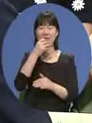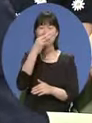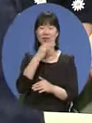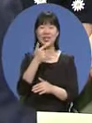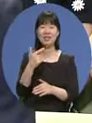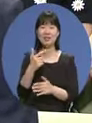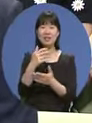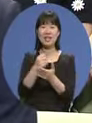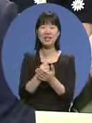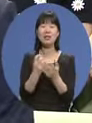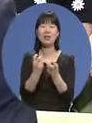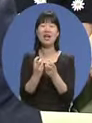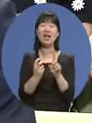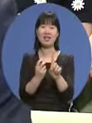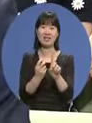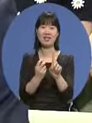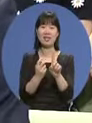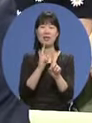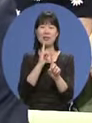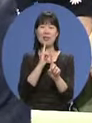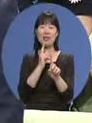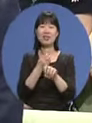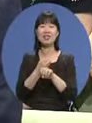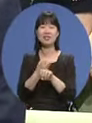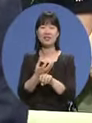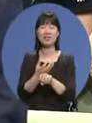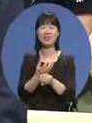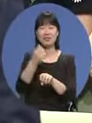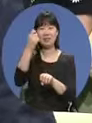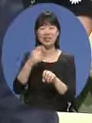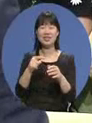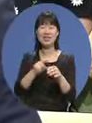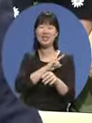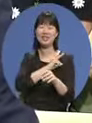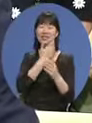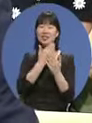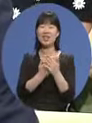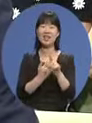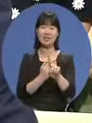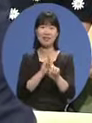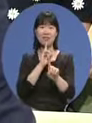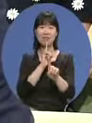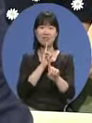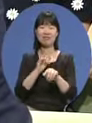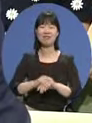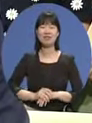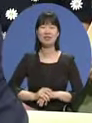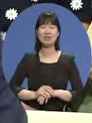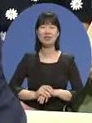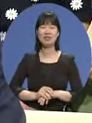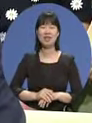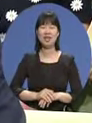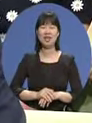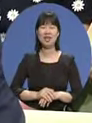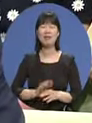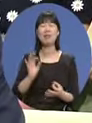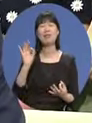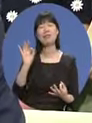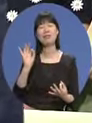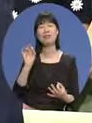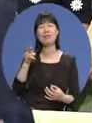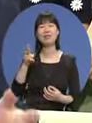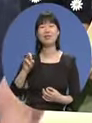효과를 엄청나게 봤던 방법을 한 가지 말씀을 뭐 몇 가지지만 가장 중요한 거 한 가지 말씀드리면요. 네. 명상입니다.